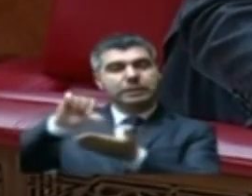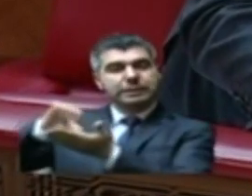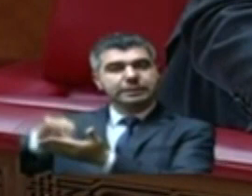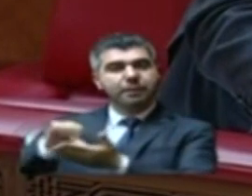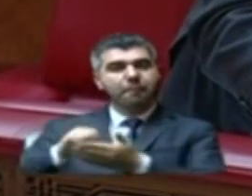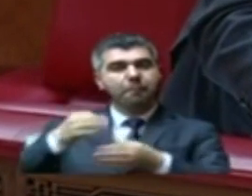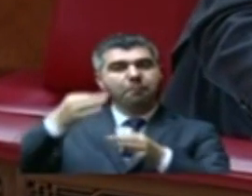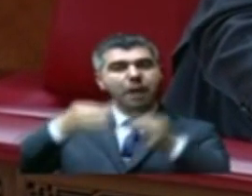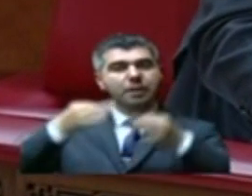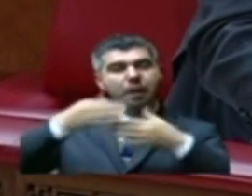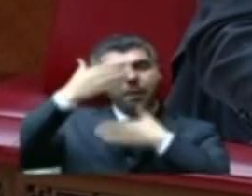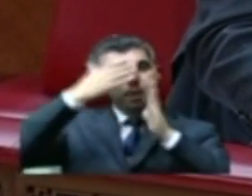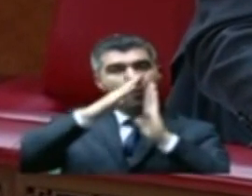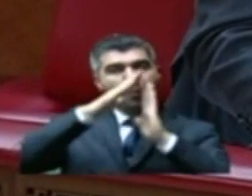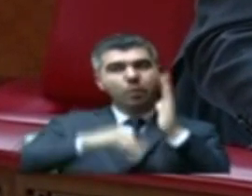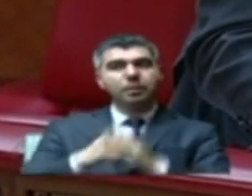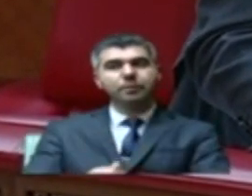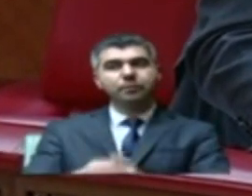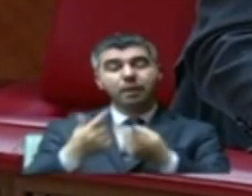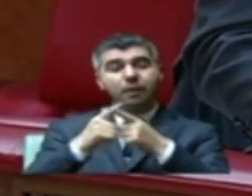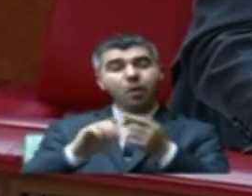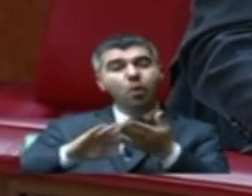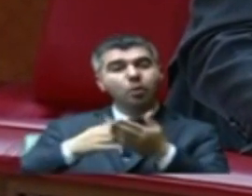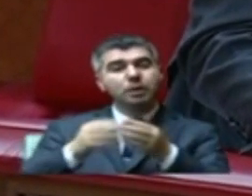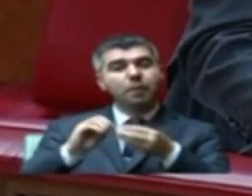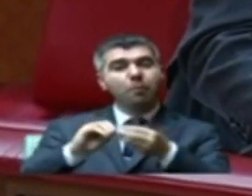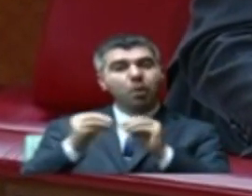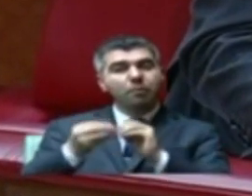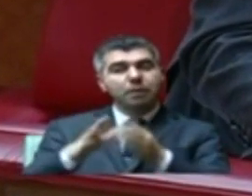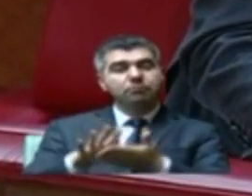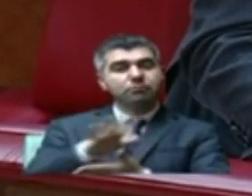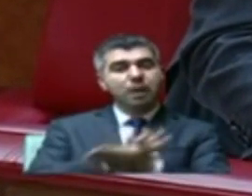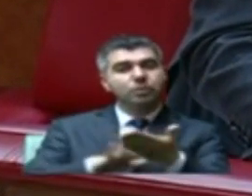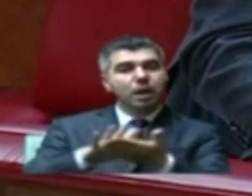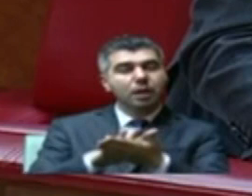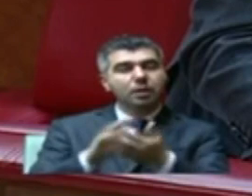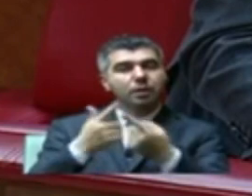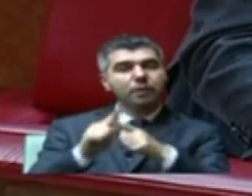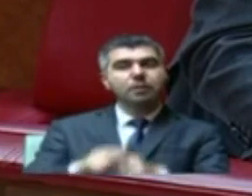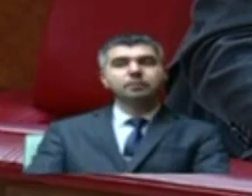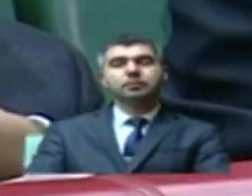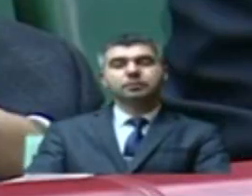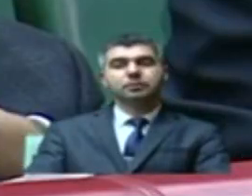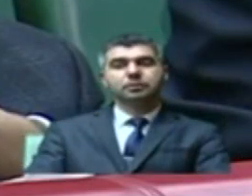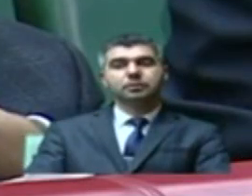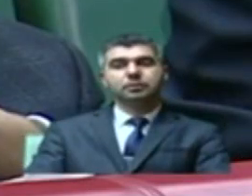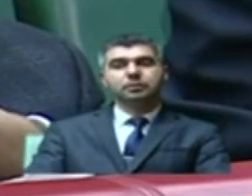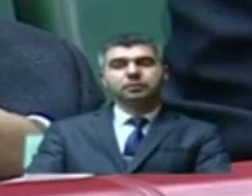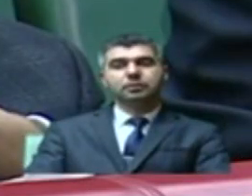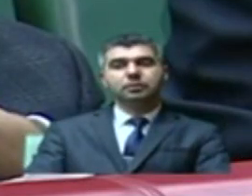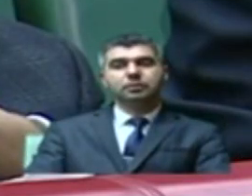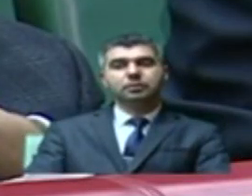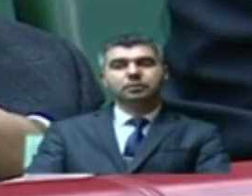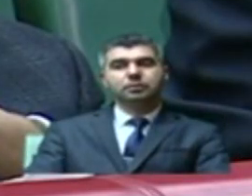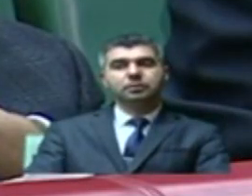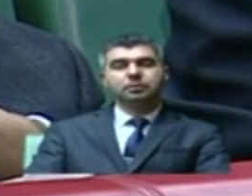كما تفضلتم لكل المشاكل الناتجة عنه في جميع درجات التقاضي، لابد